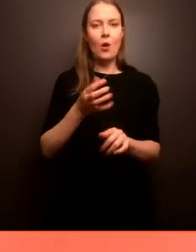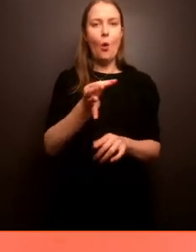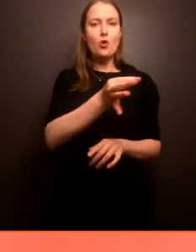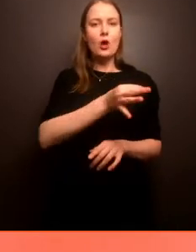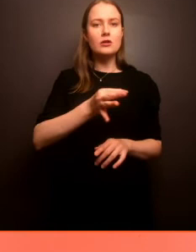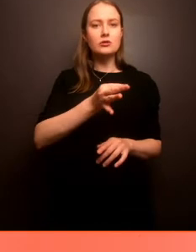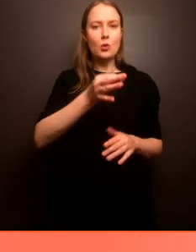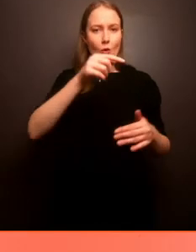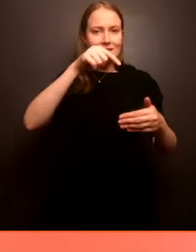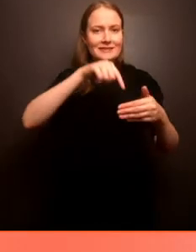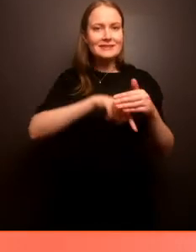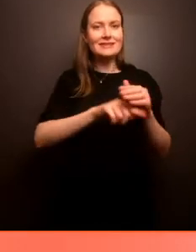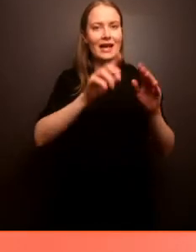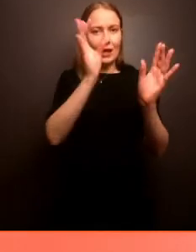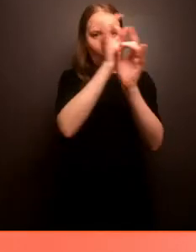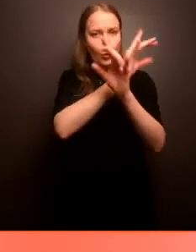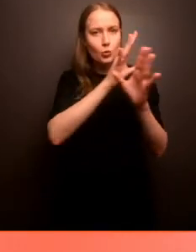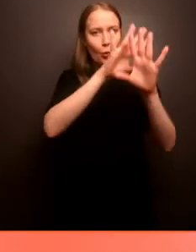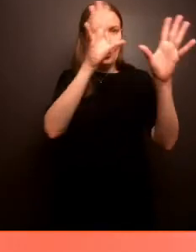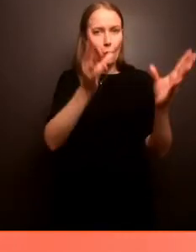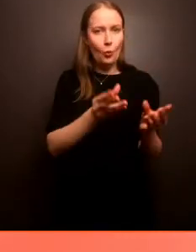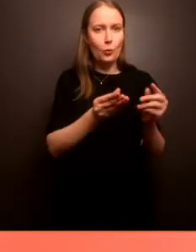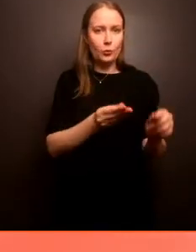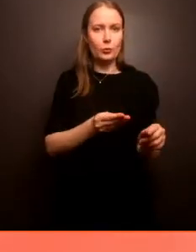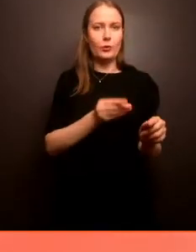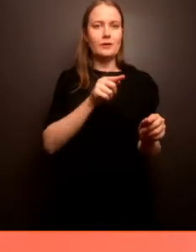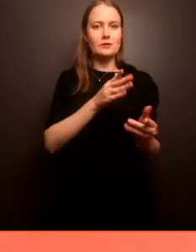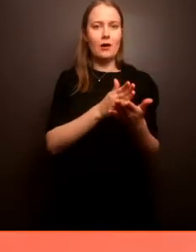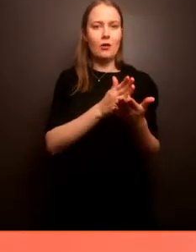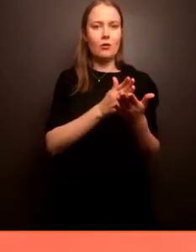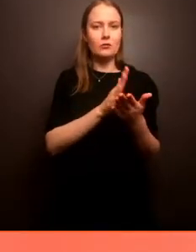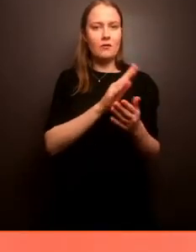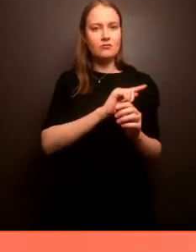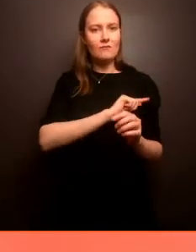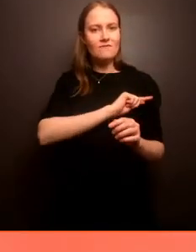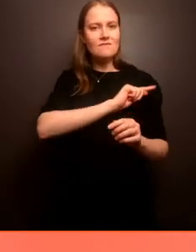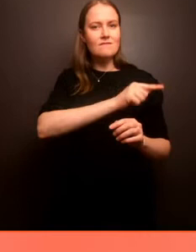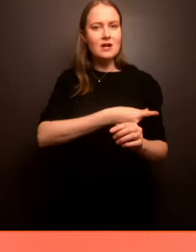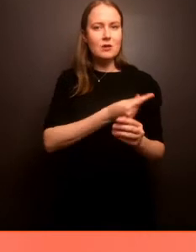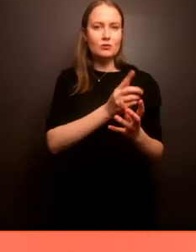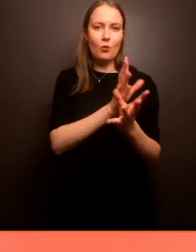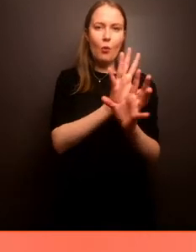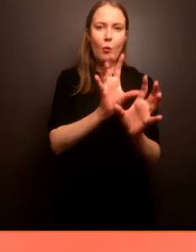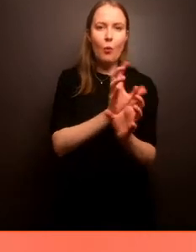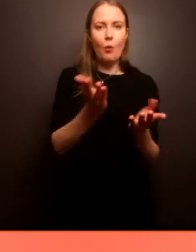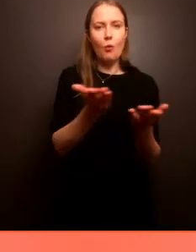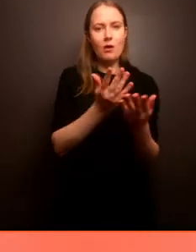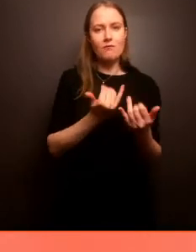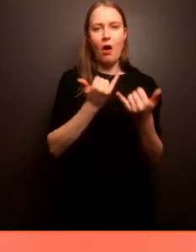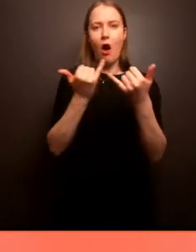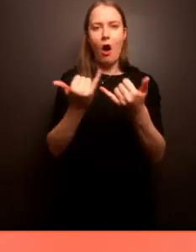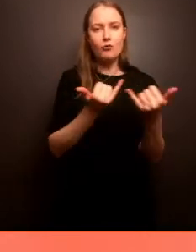organisatsioonikultuurist. Me räägime ettevõttest, kus on võimestav kultuur ja selline hooliv ja austav suhtumine